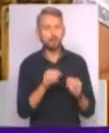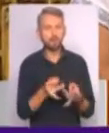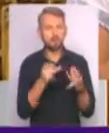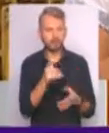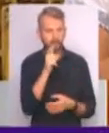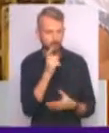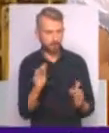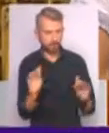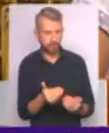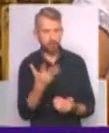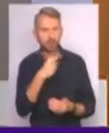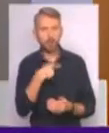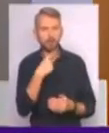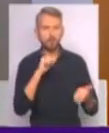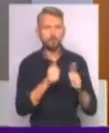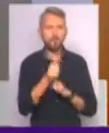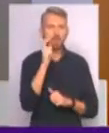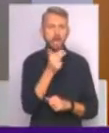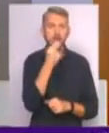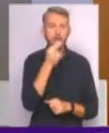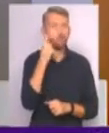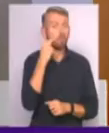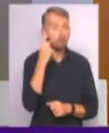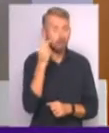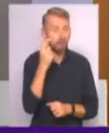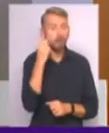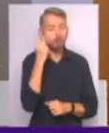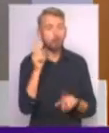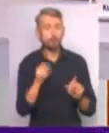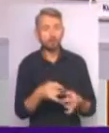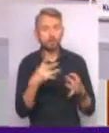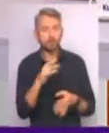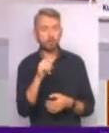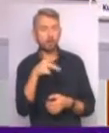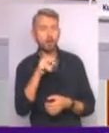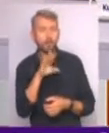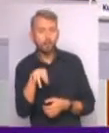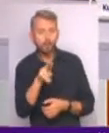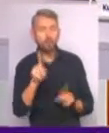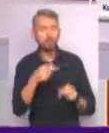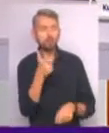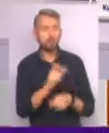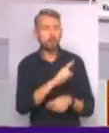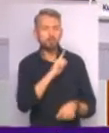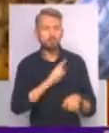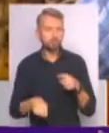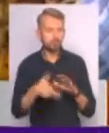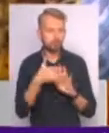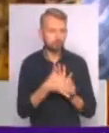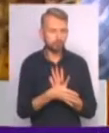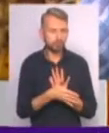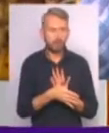сахаров. Когда мы говорим, что мы вместо сахара едим мед, мед – это тоже простой углевод. Он тоже очень быстренько утилизируется. Сладкие